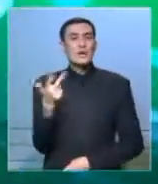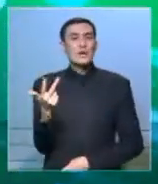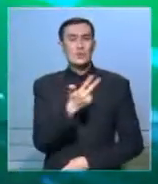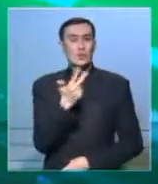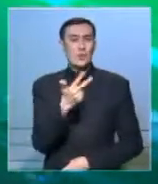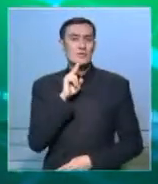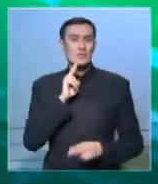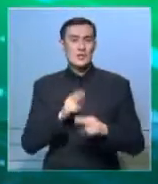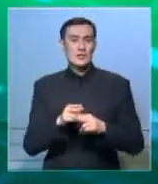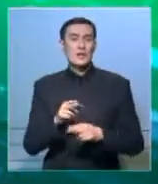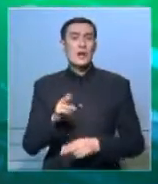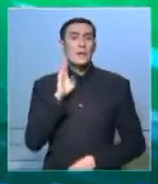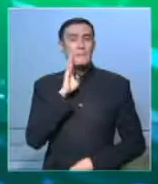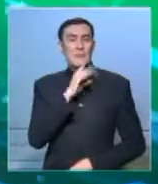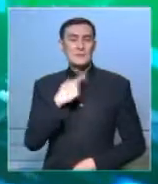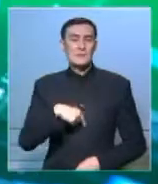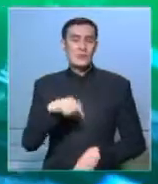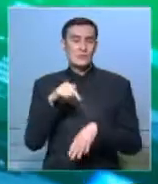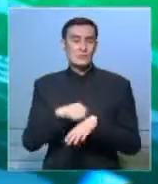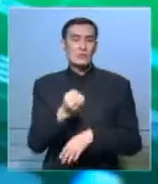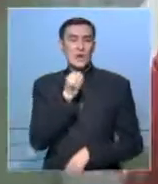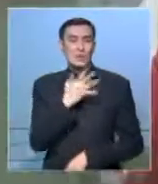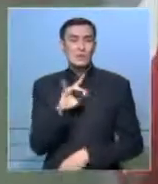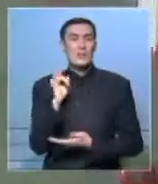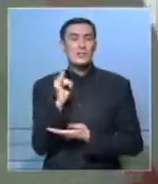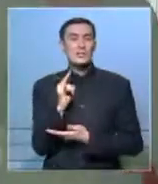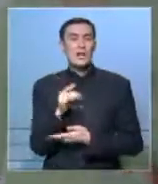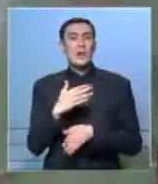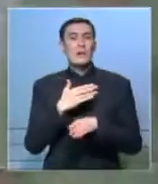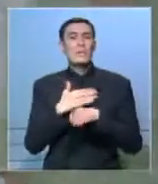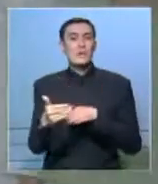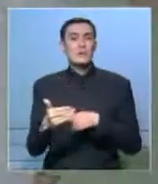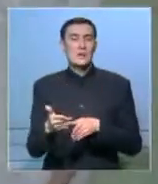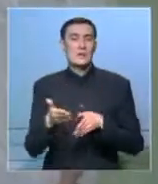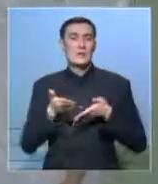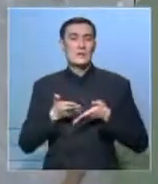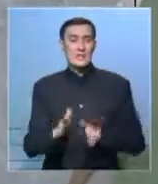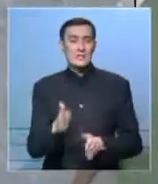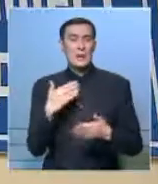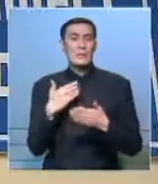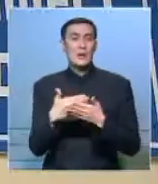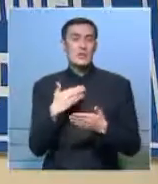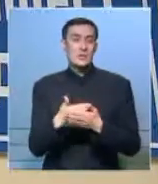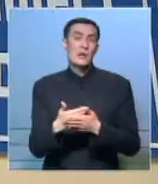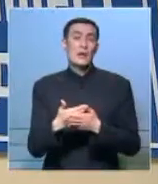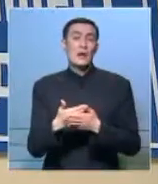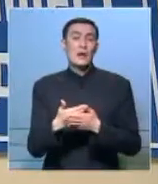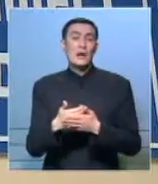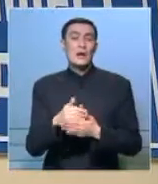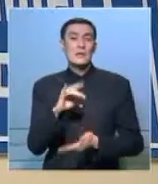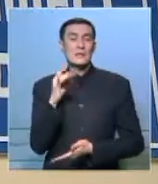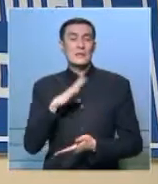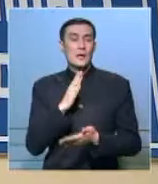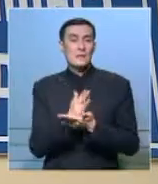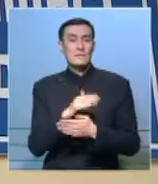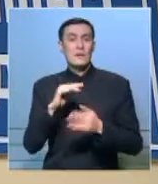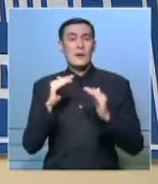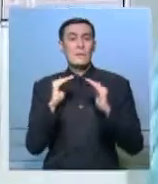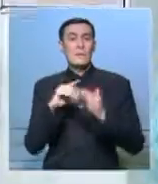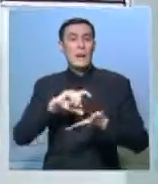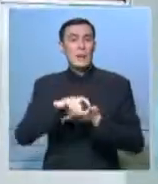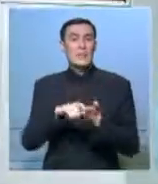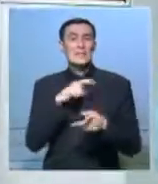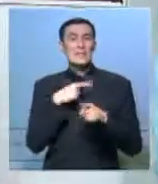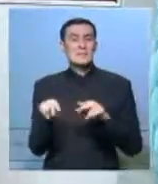мама чувствуют себя вполне хорошо, хотя родились малышки на 2 месяца раньше. Почти 2 недели дети находились в палате